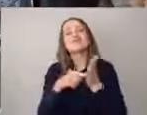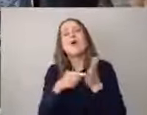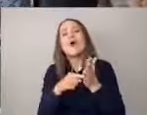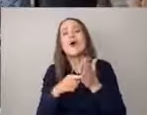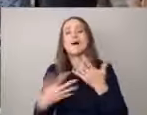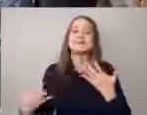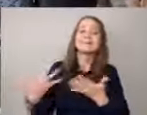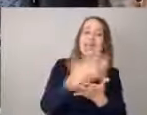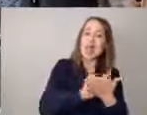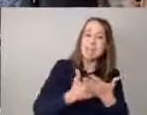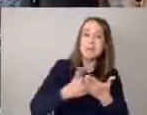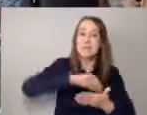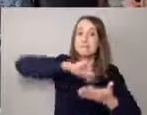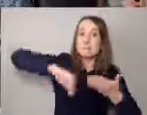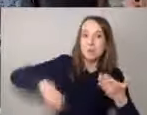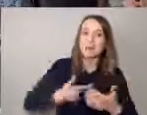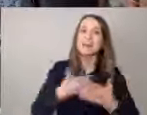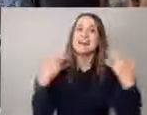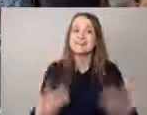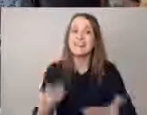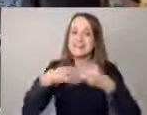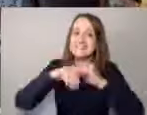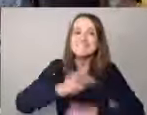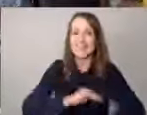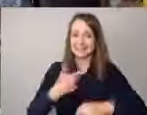o jeszcze.